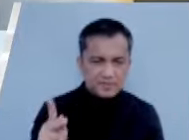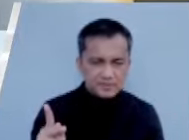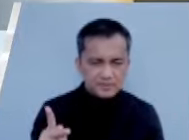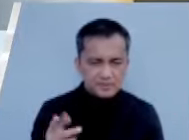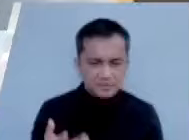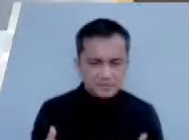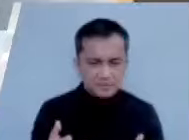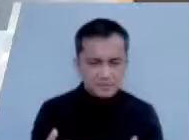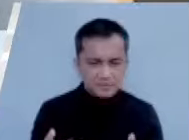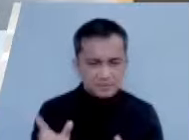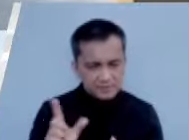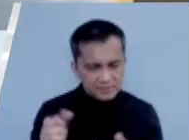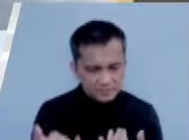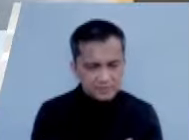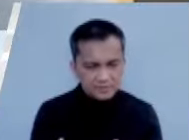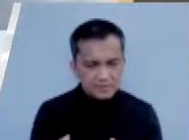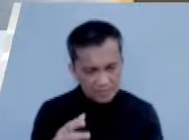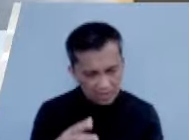out